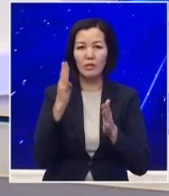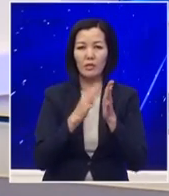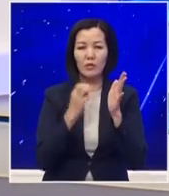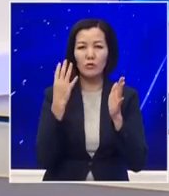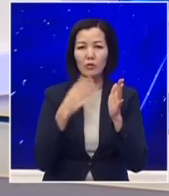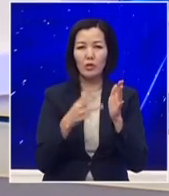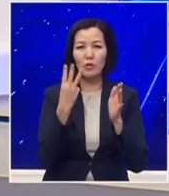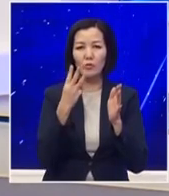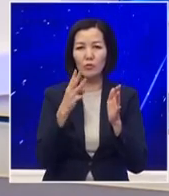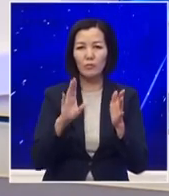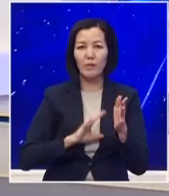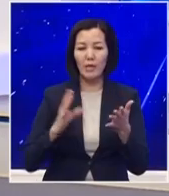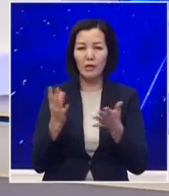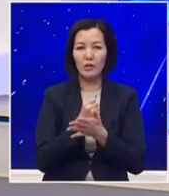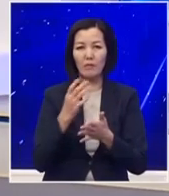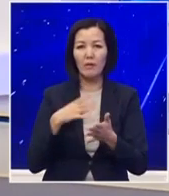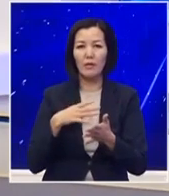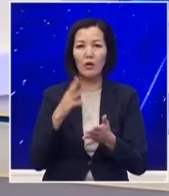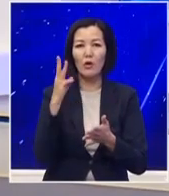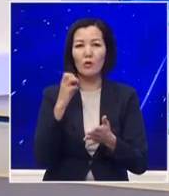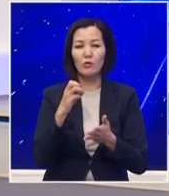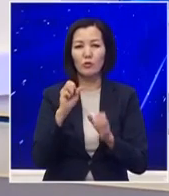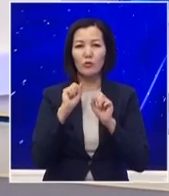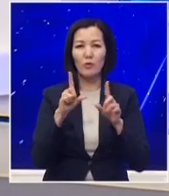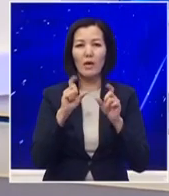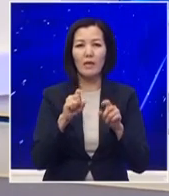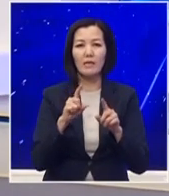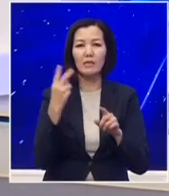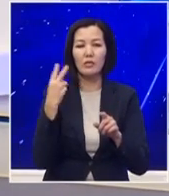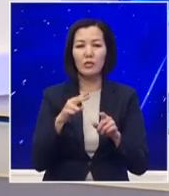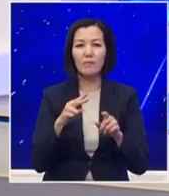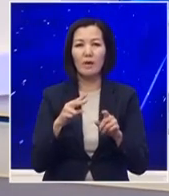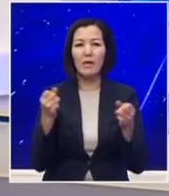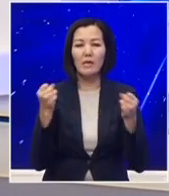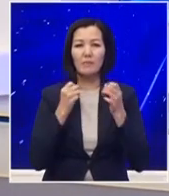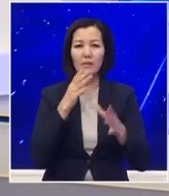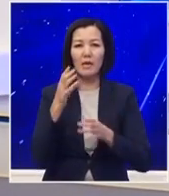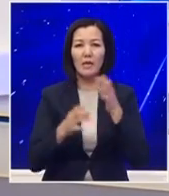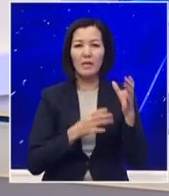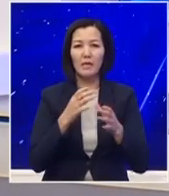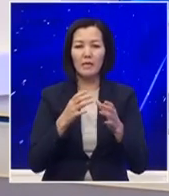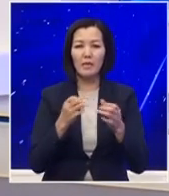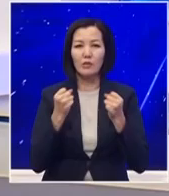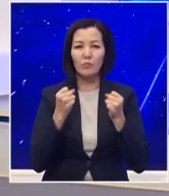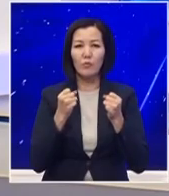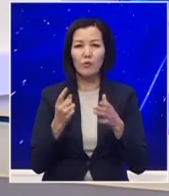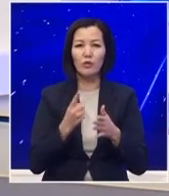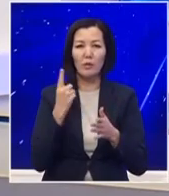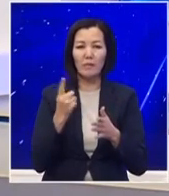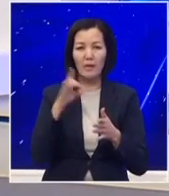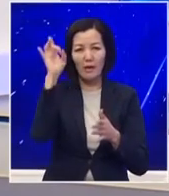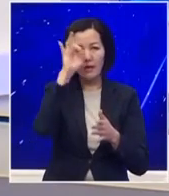жарыстардан 853 медаль жеңіп алды. Оның 300-ге жуығы алтын. 20 атлет халықаралық дәрежедегі спорт шебері